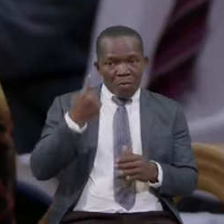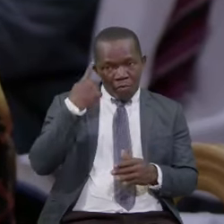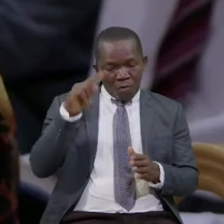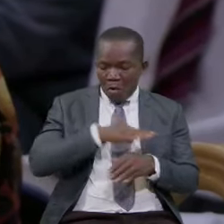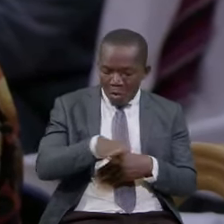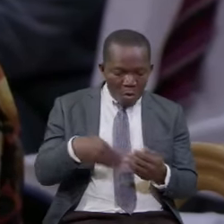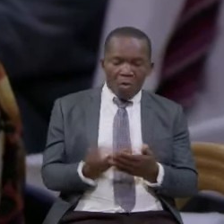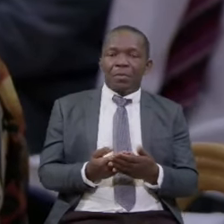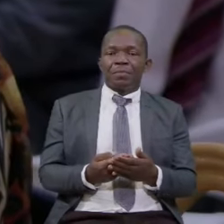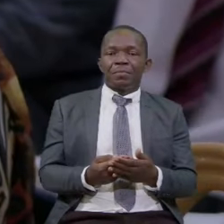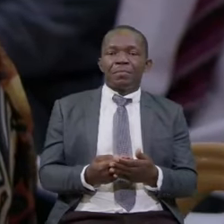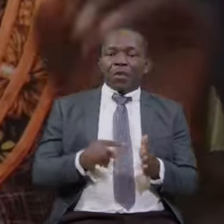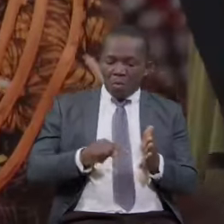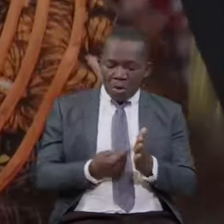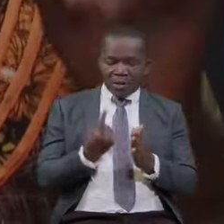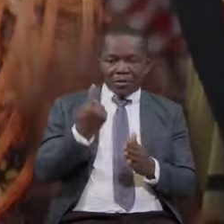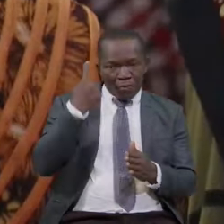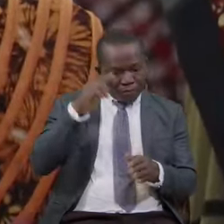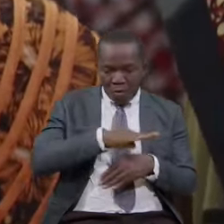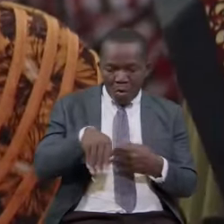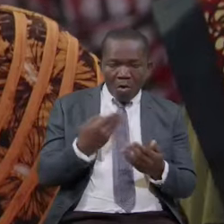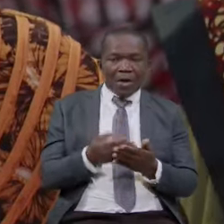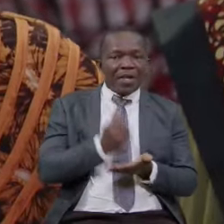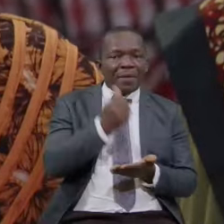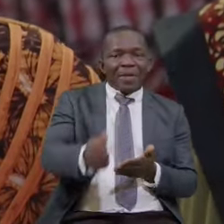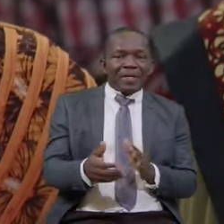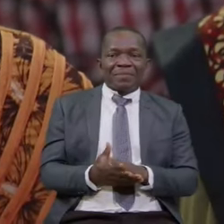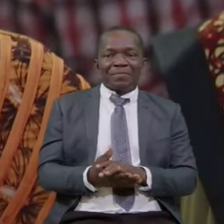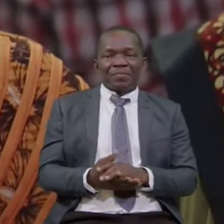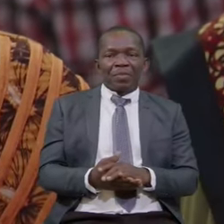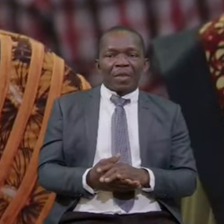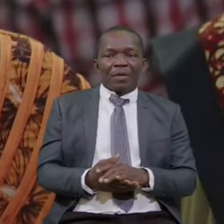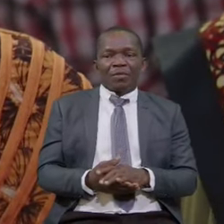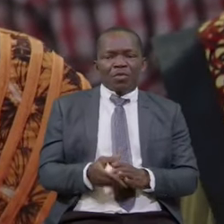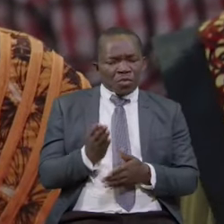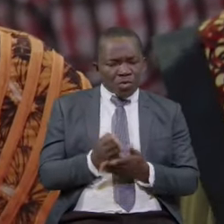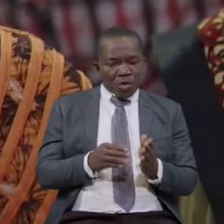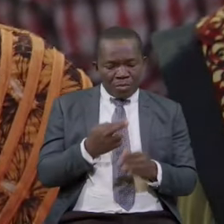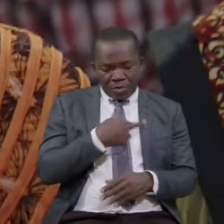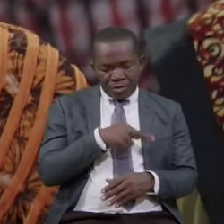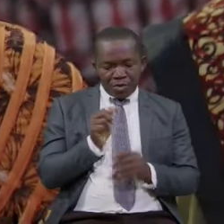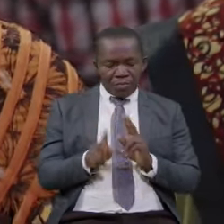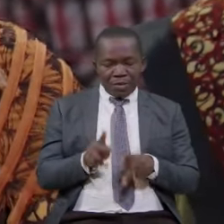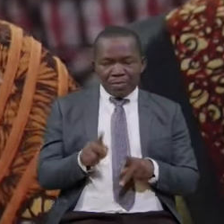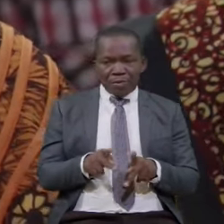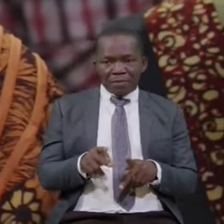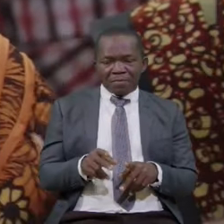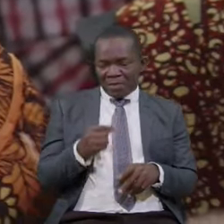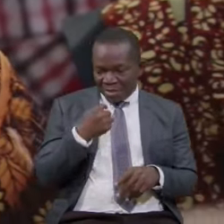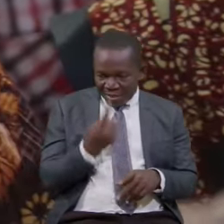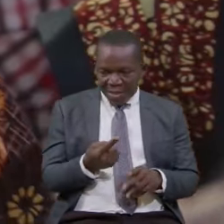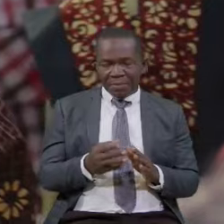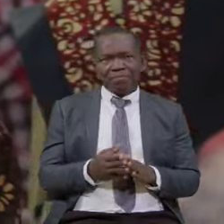toutes une fois pour toute certaines personnes religieuses disent chaque